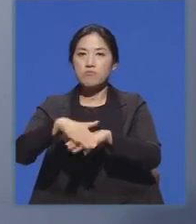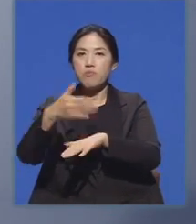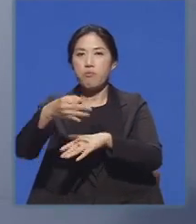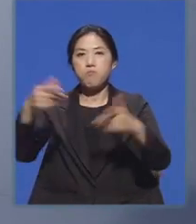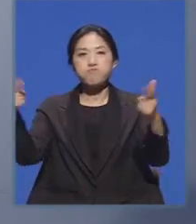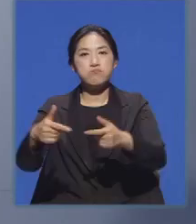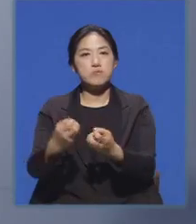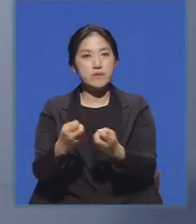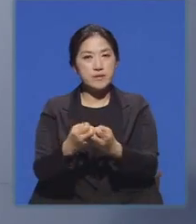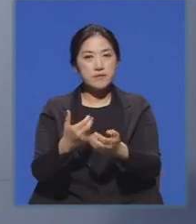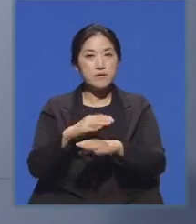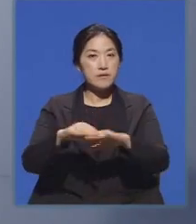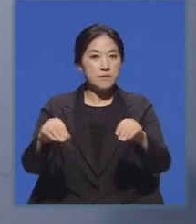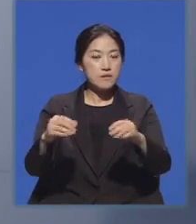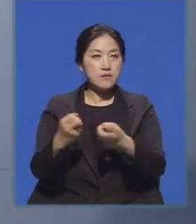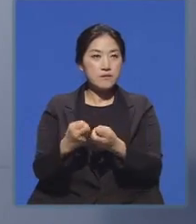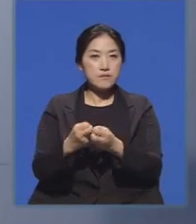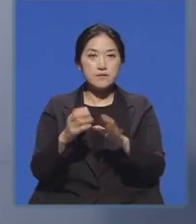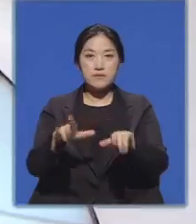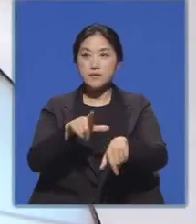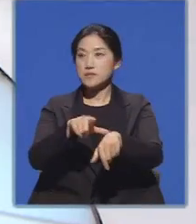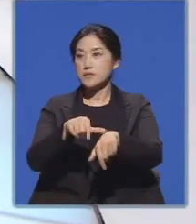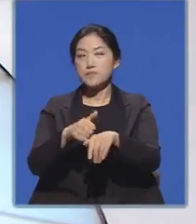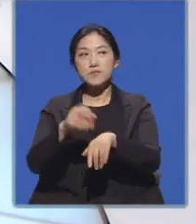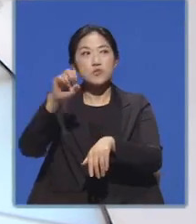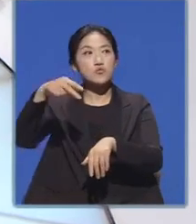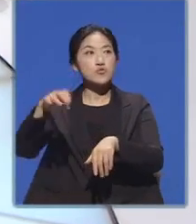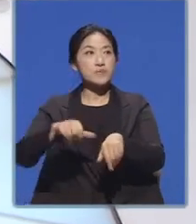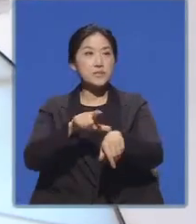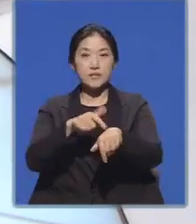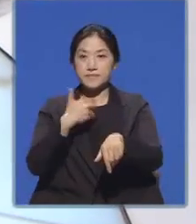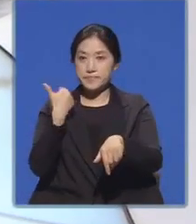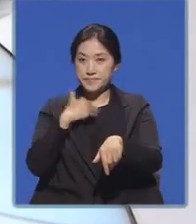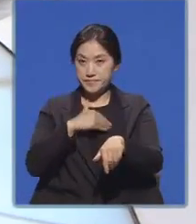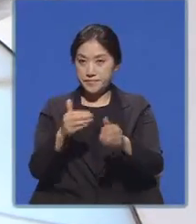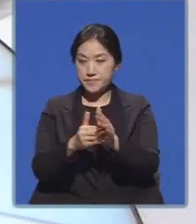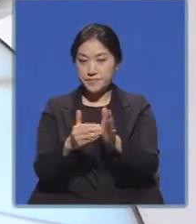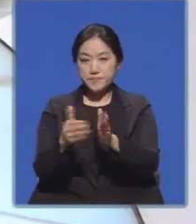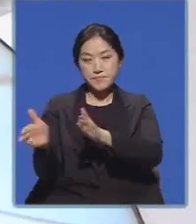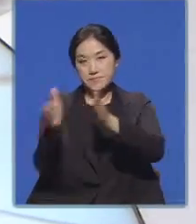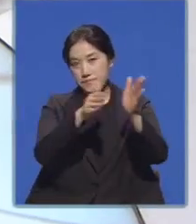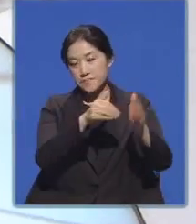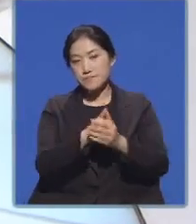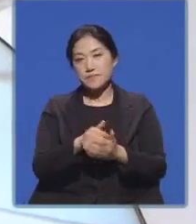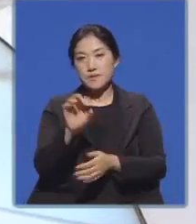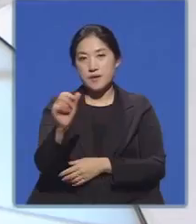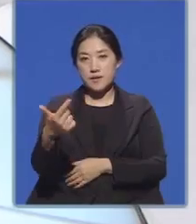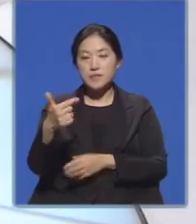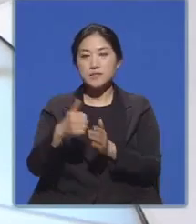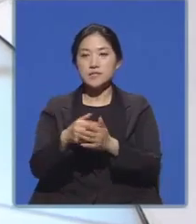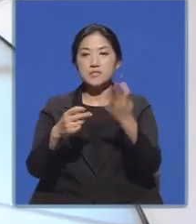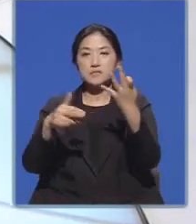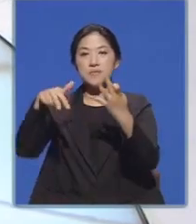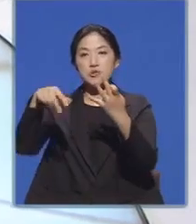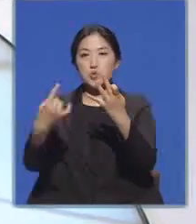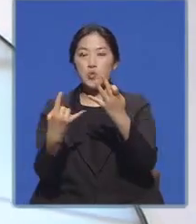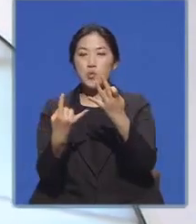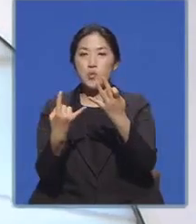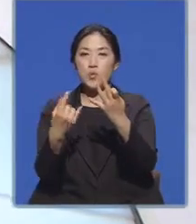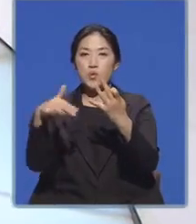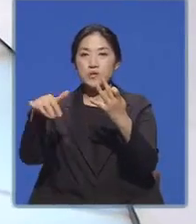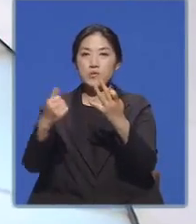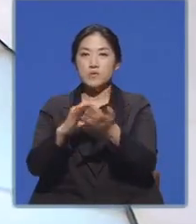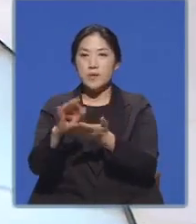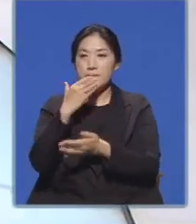있으십니까? 자, 지금 유승민 후보 시간이 다 초과가 됐고요. 자, 안철수 후보께서 14초 지금 남아